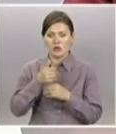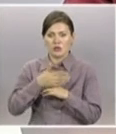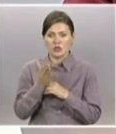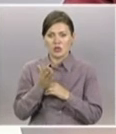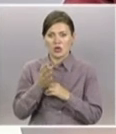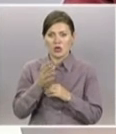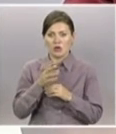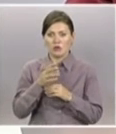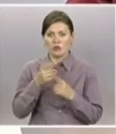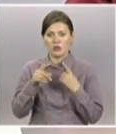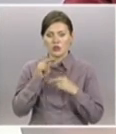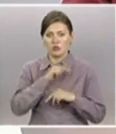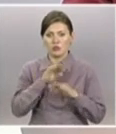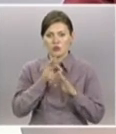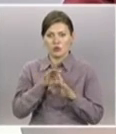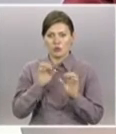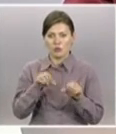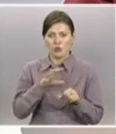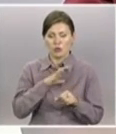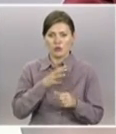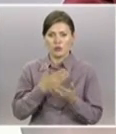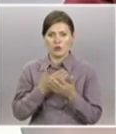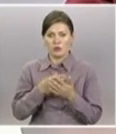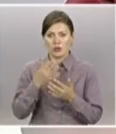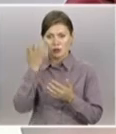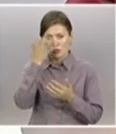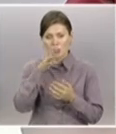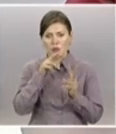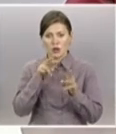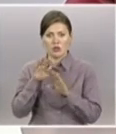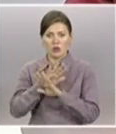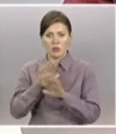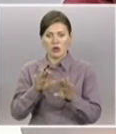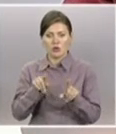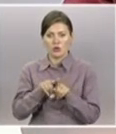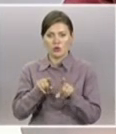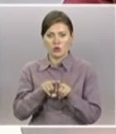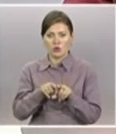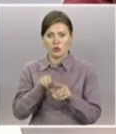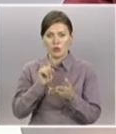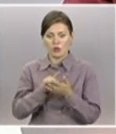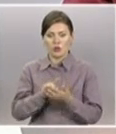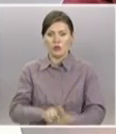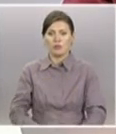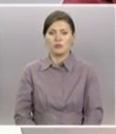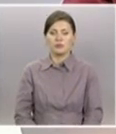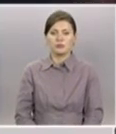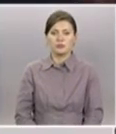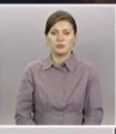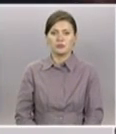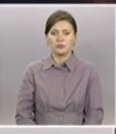да жұмыстар жасауы мүмкін, мысалы білдіртпей, жаңа бақыламай, соны тосқауылға. Иә, түсініп отырмын.